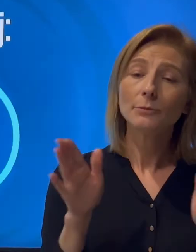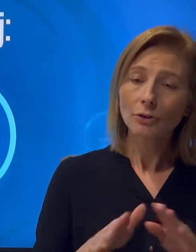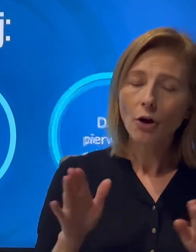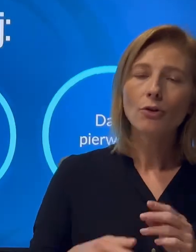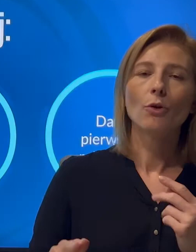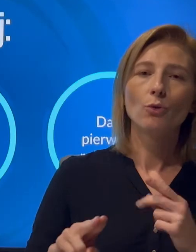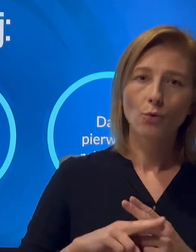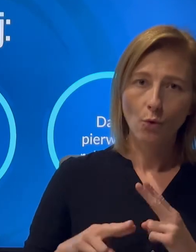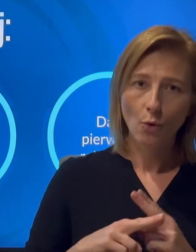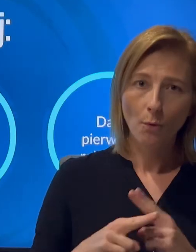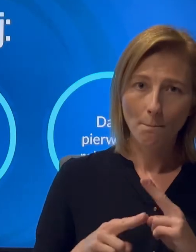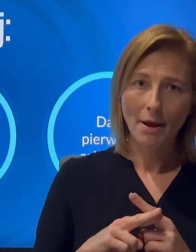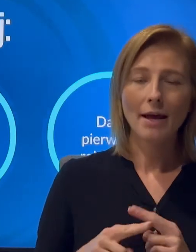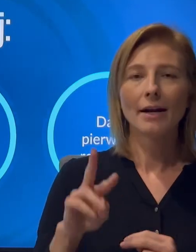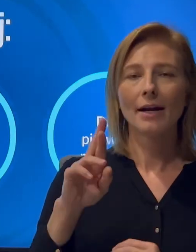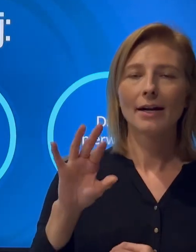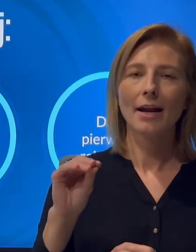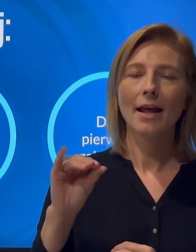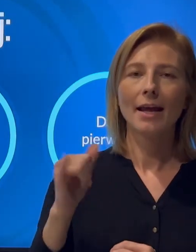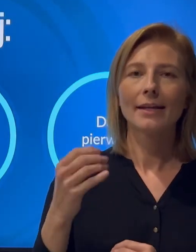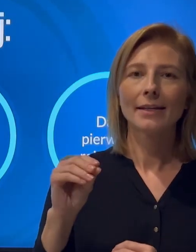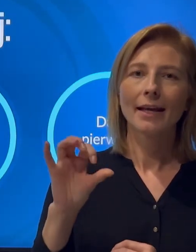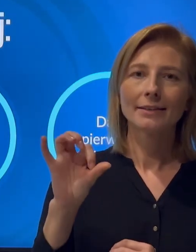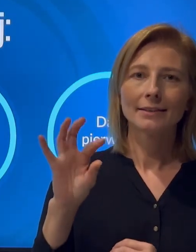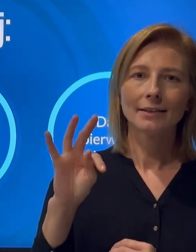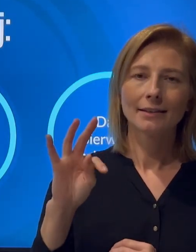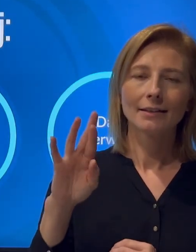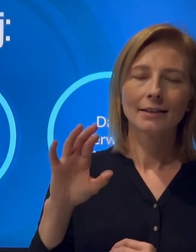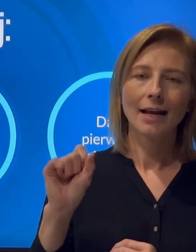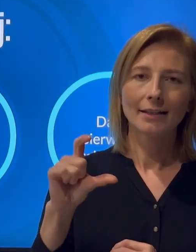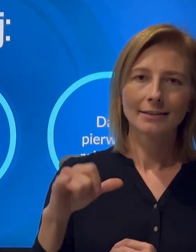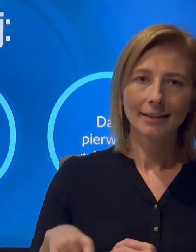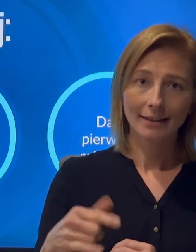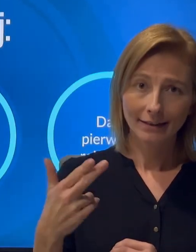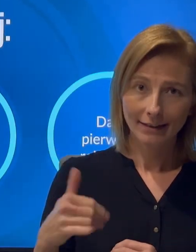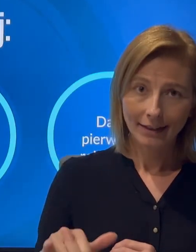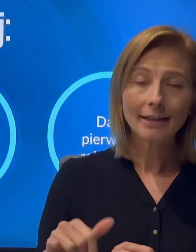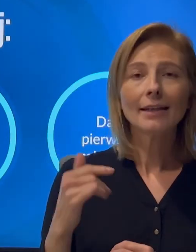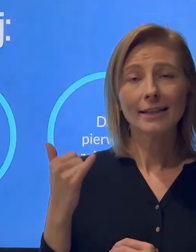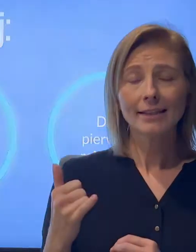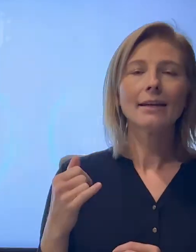numer rejestracyjny, numer VIN oraz datę pierwszej rejestracji pojazdu.